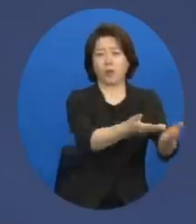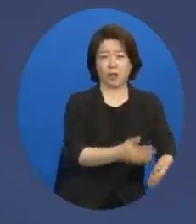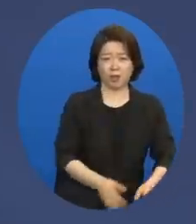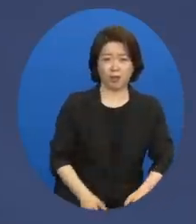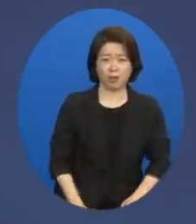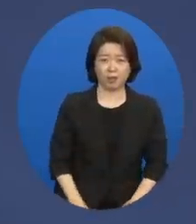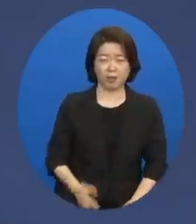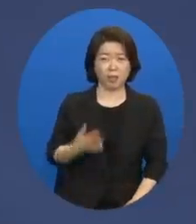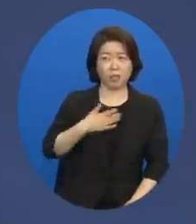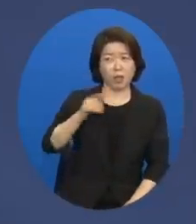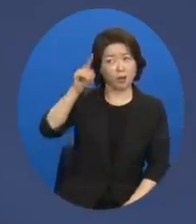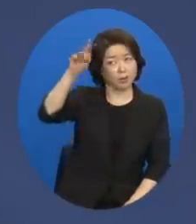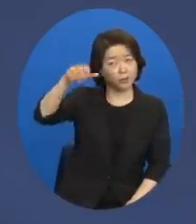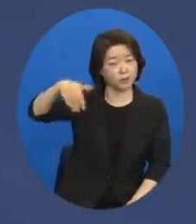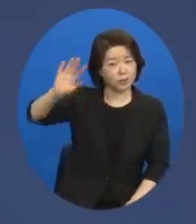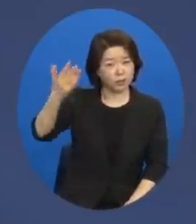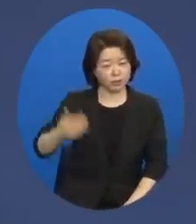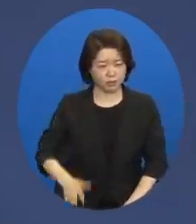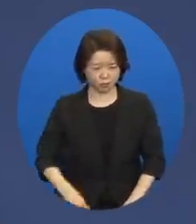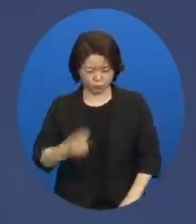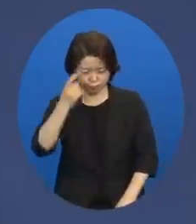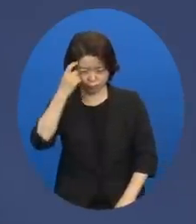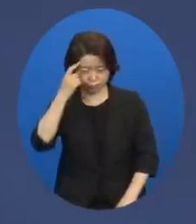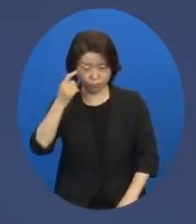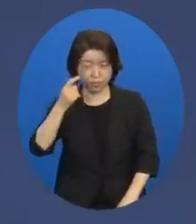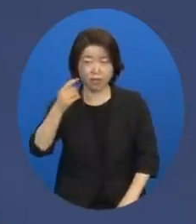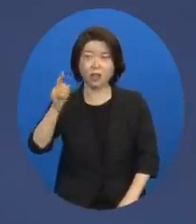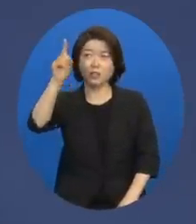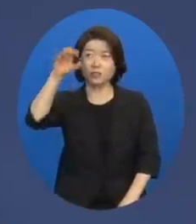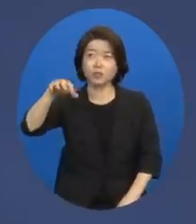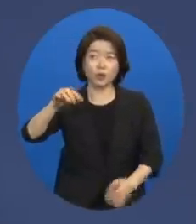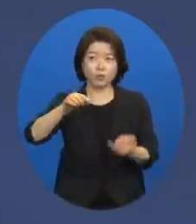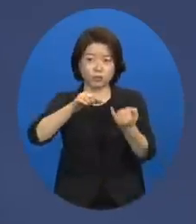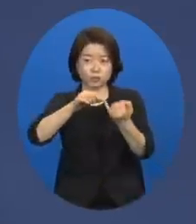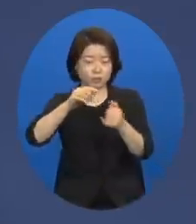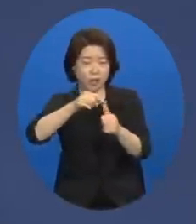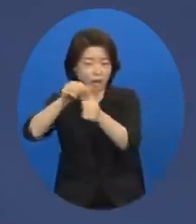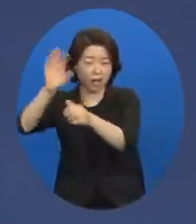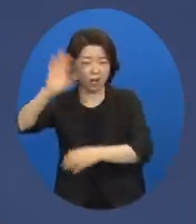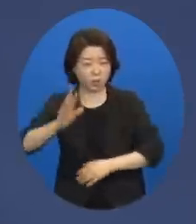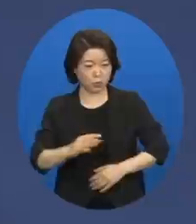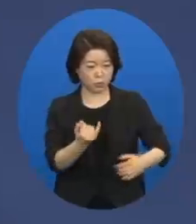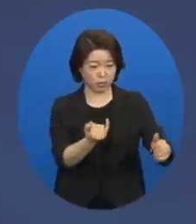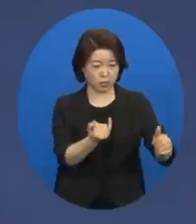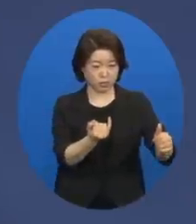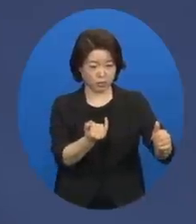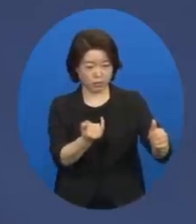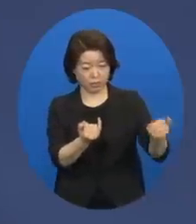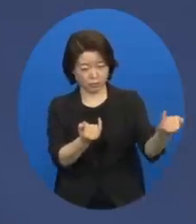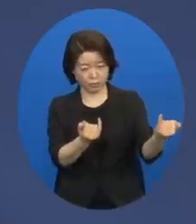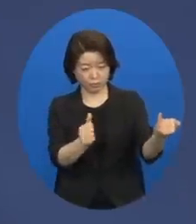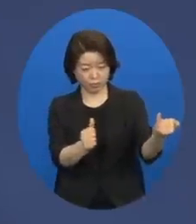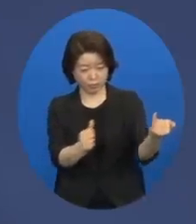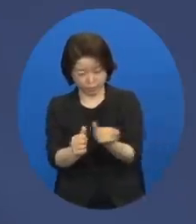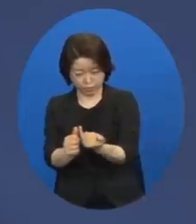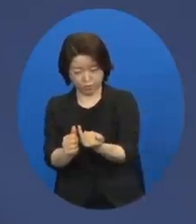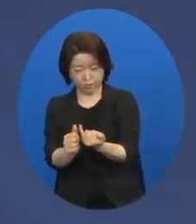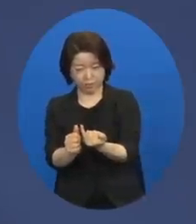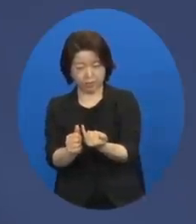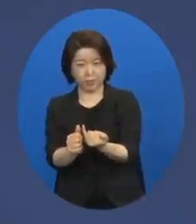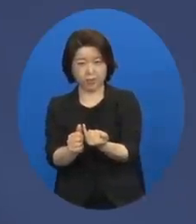천당은 가야 되는데 웬 난데없이 천당은 안 데려가시고 여자만 따라오게 하시고 그래 같이 사니까 애가 생기더란